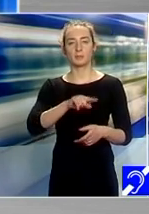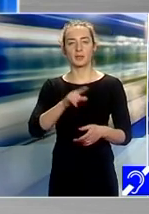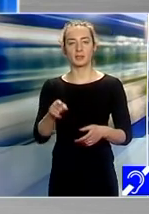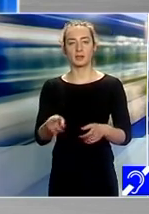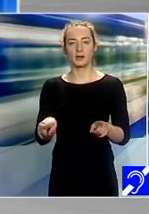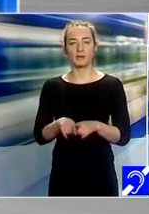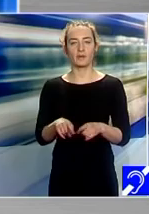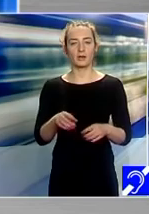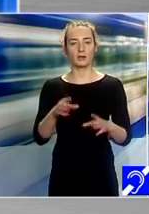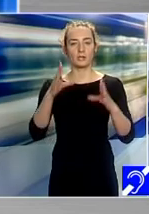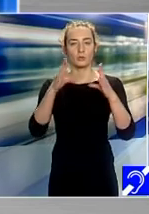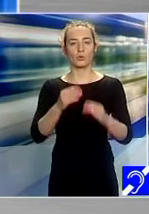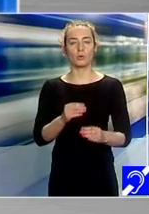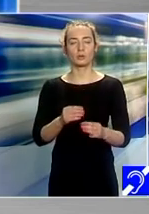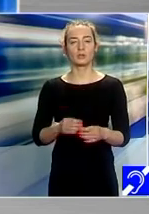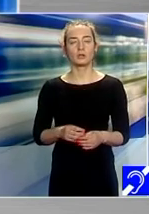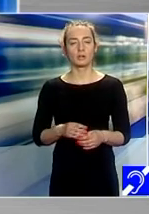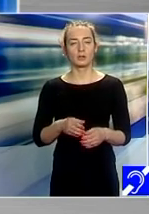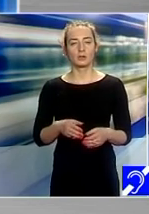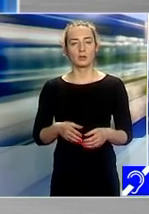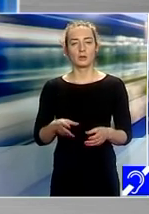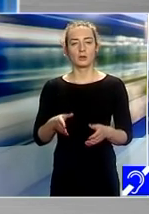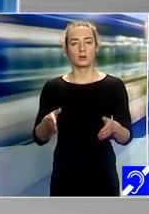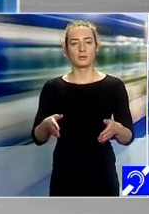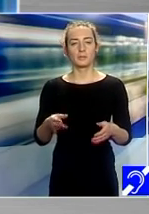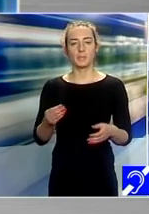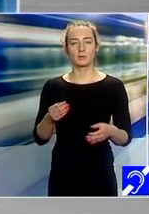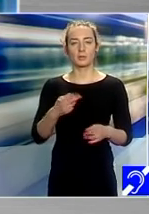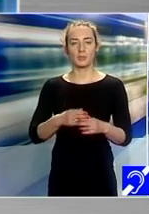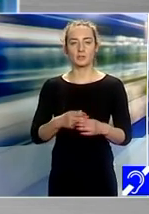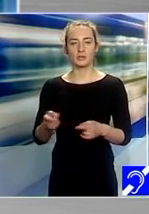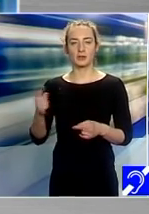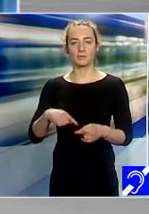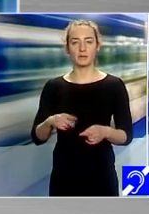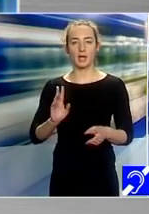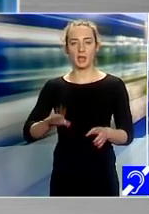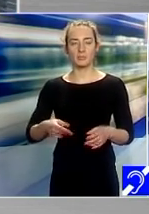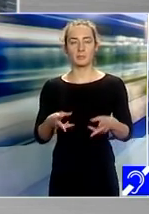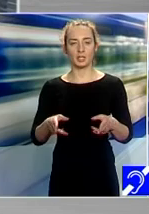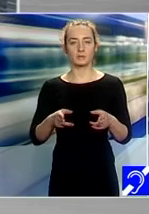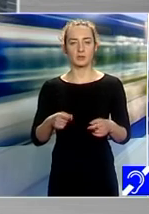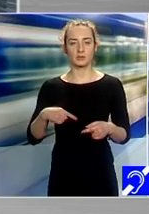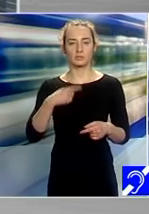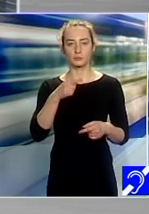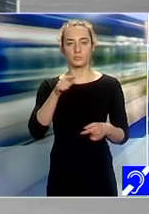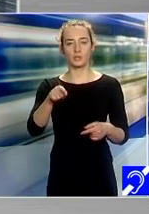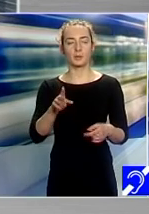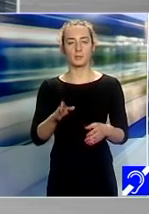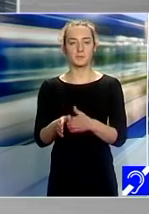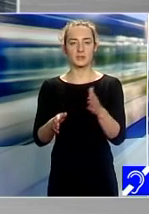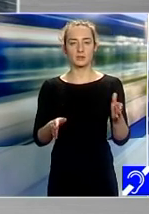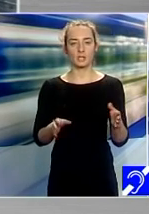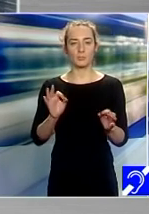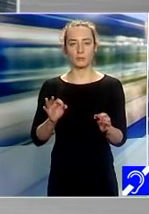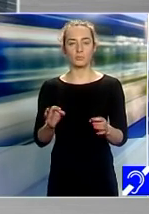de umbră noi în România, în cadrul acestui program, pentru că pacienta vine și spune: domne, am cancer pe partea stângă, da?